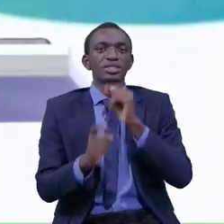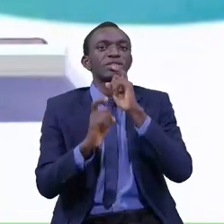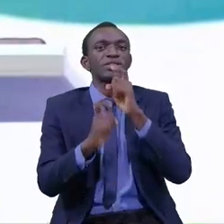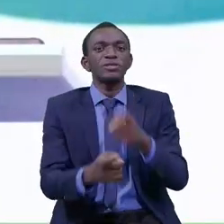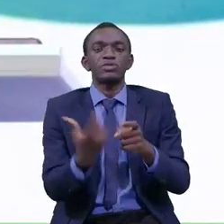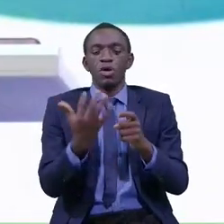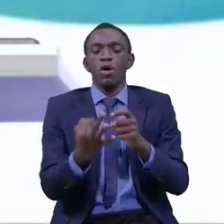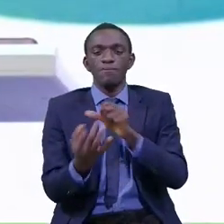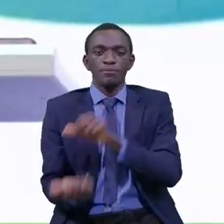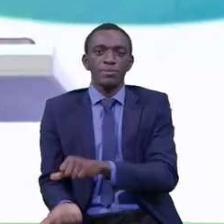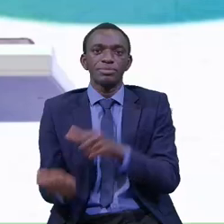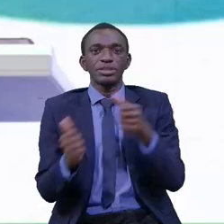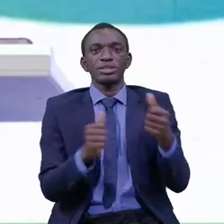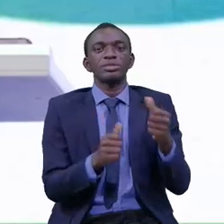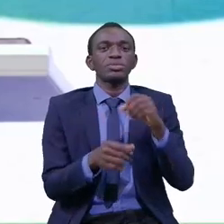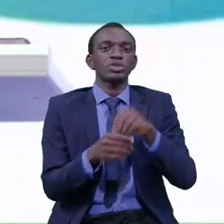du Saint-Esprit.